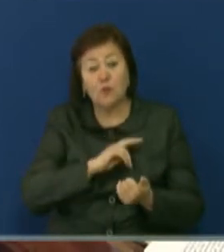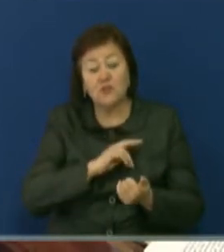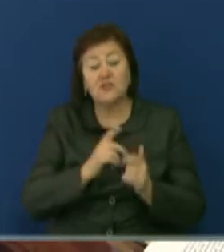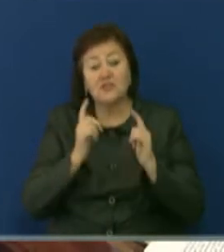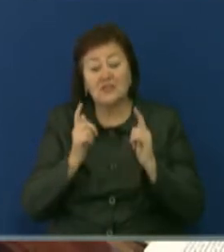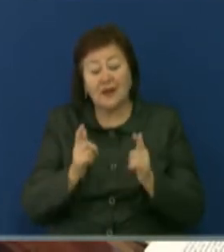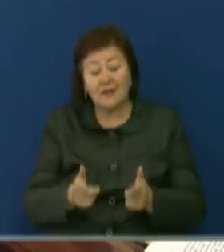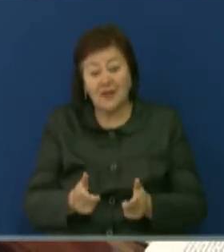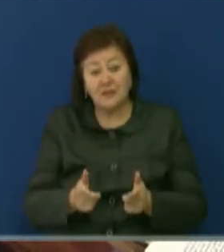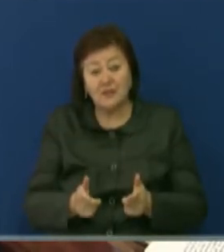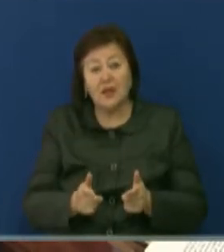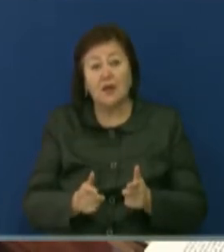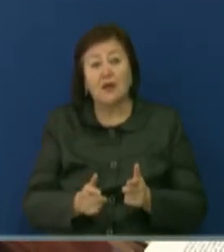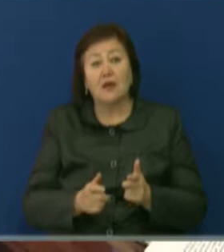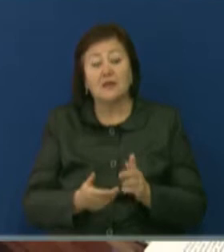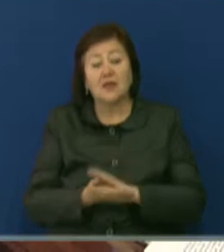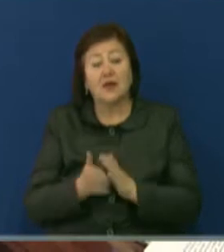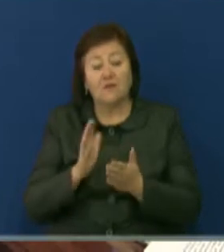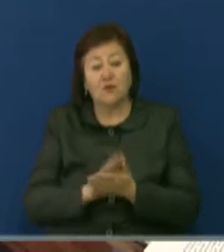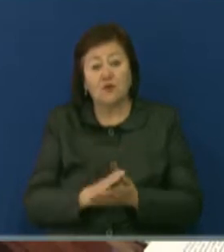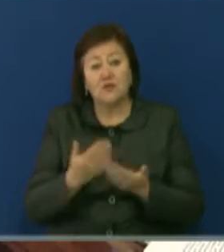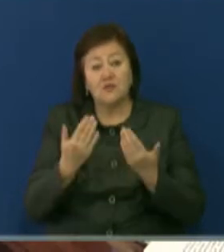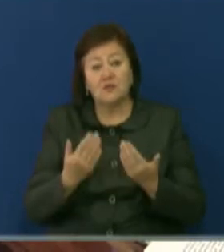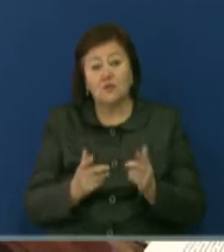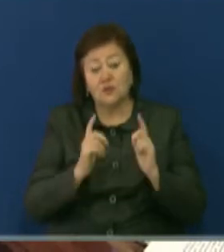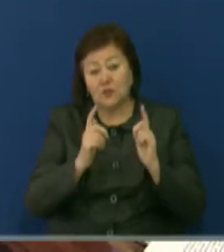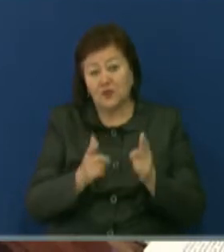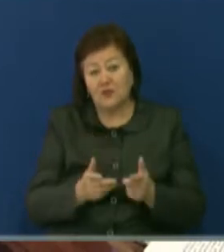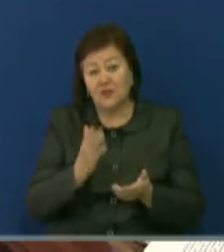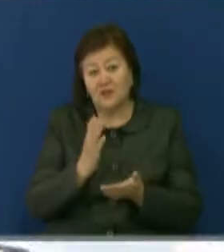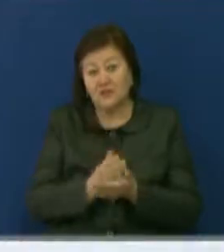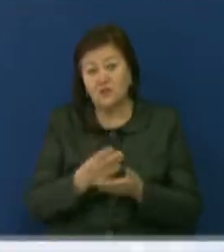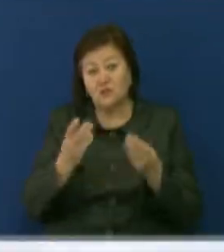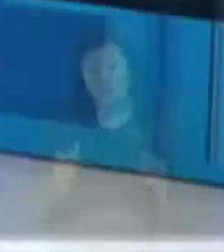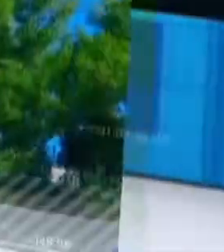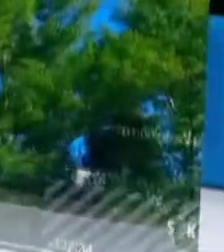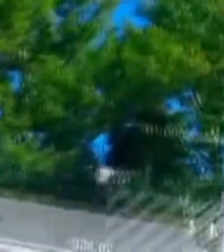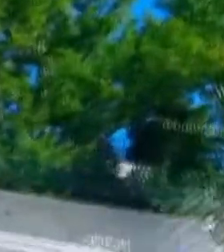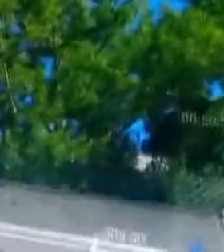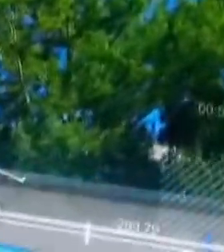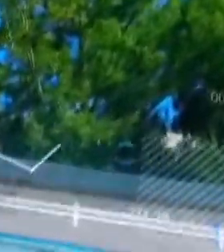сәйкес сіз сотқа жүгіне аласыз. Бұл жағдайда екі тарапта тиісті шараларды қолданады.